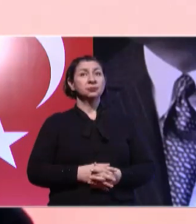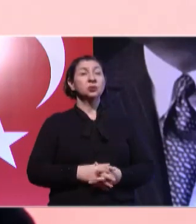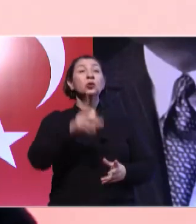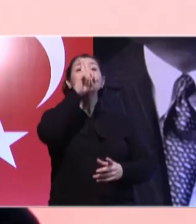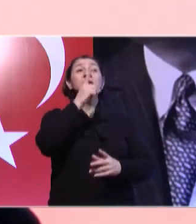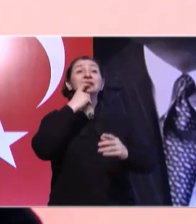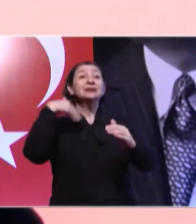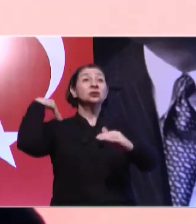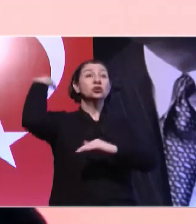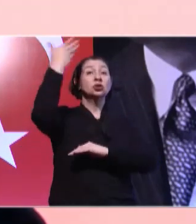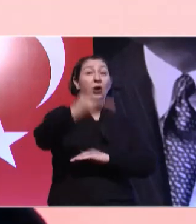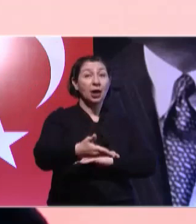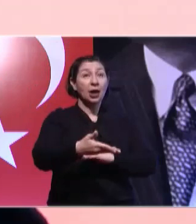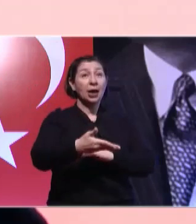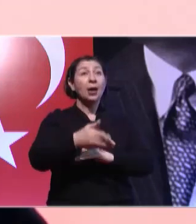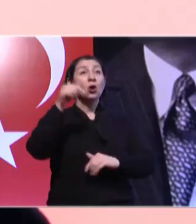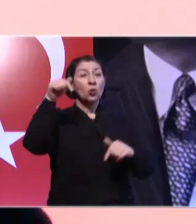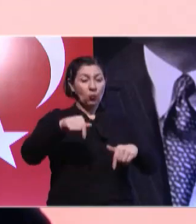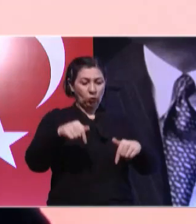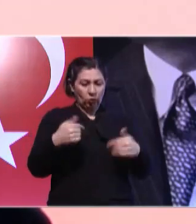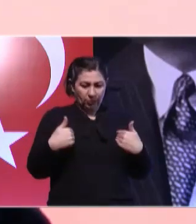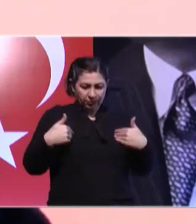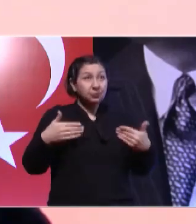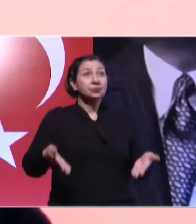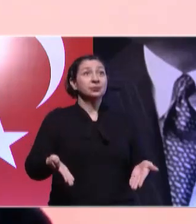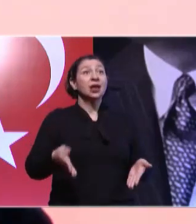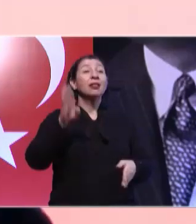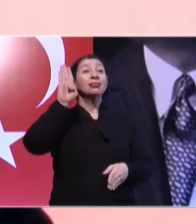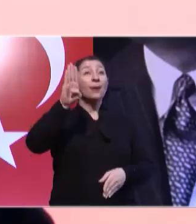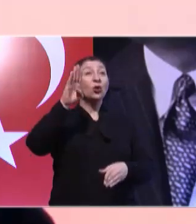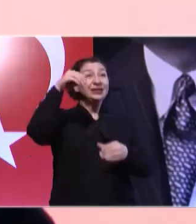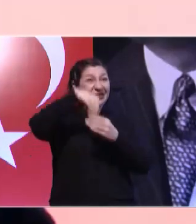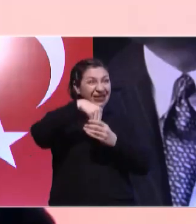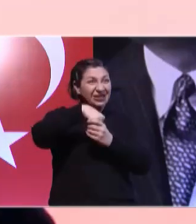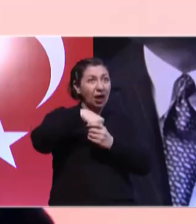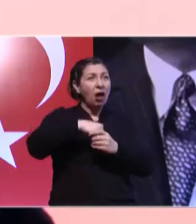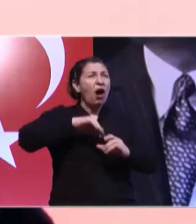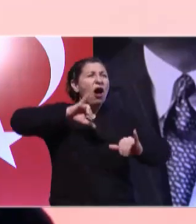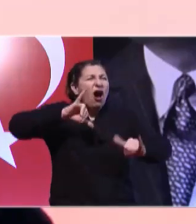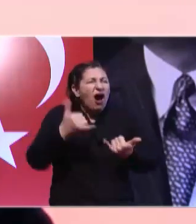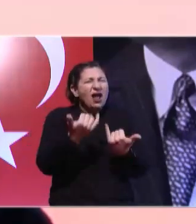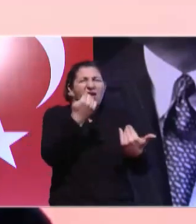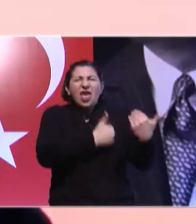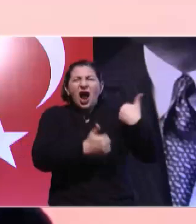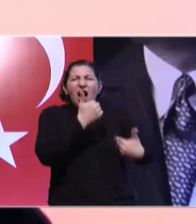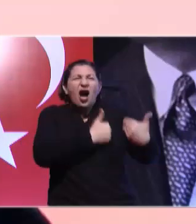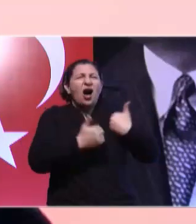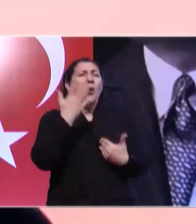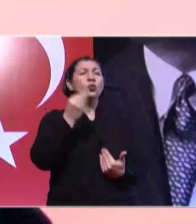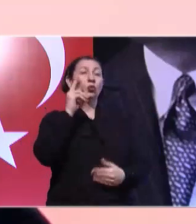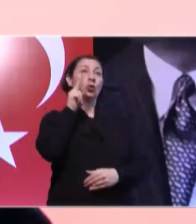100 yıl sonra bugün geldiğimiz noktada demokrasinin ağır yaralar aldığını görüyoruz.